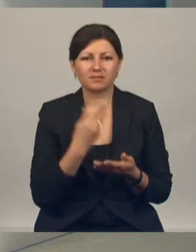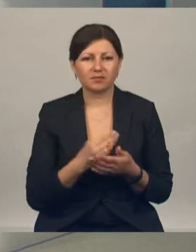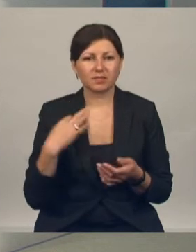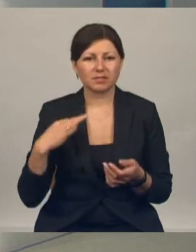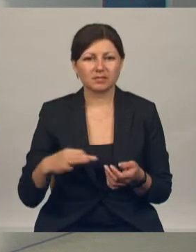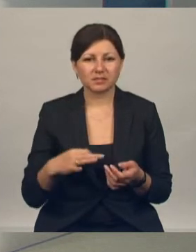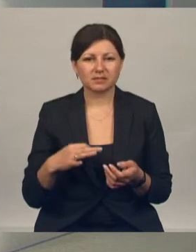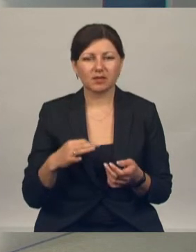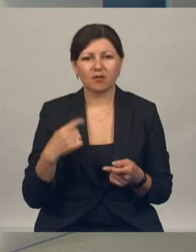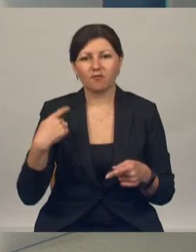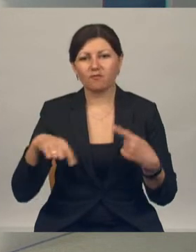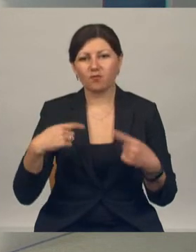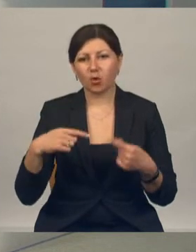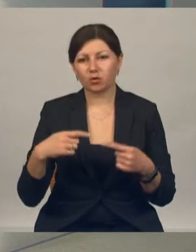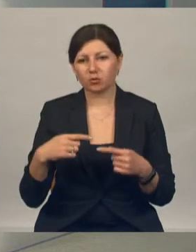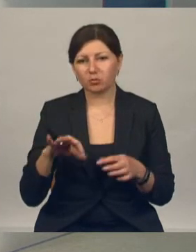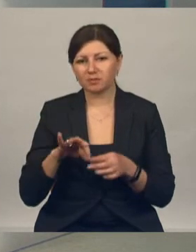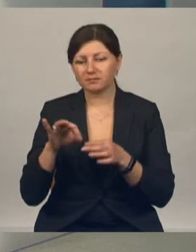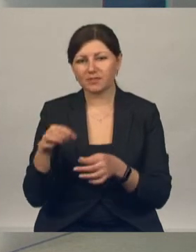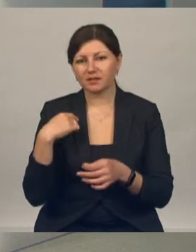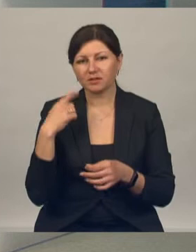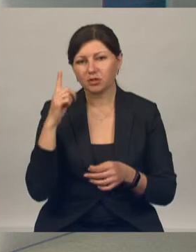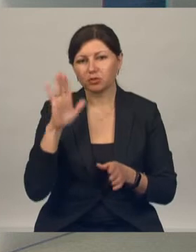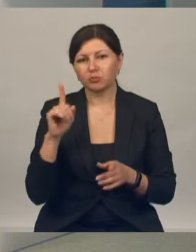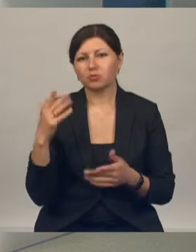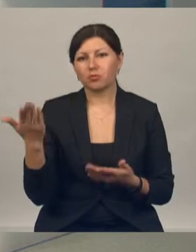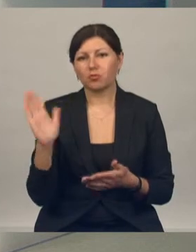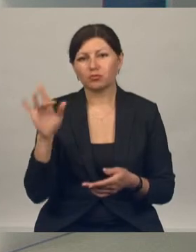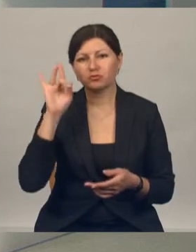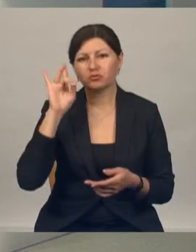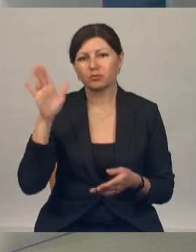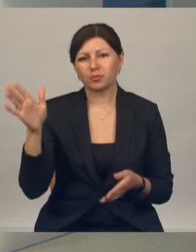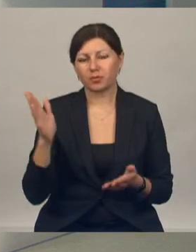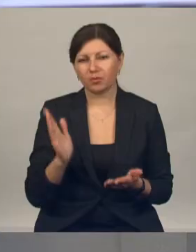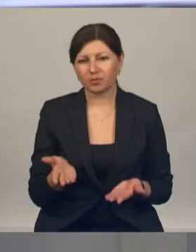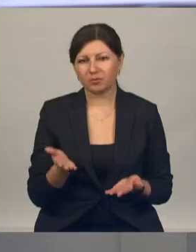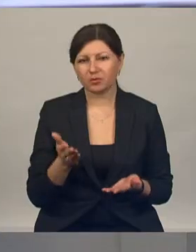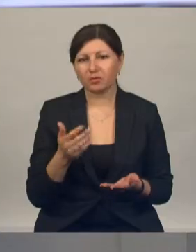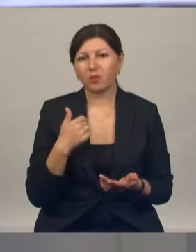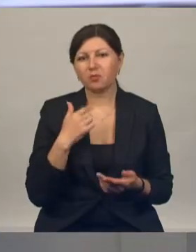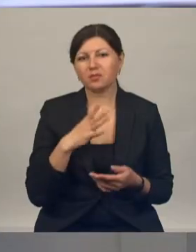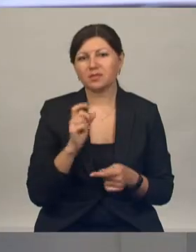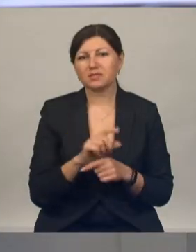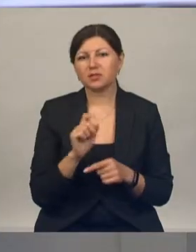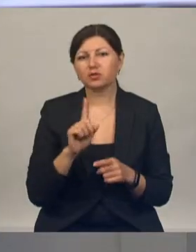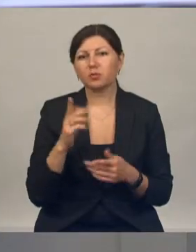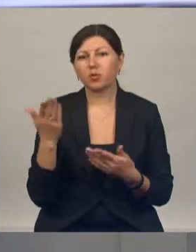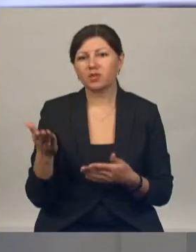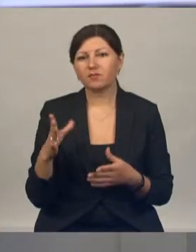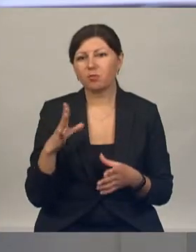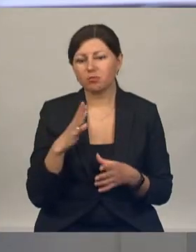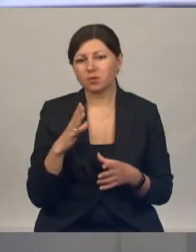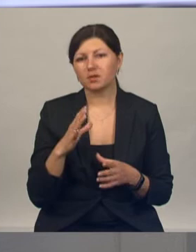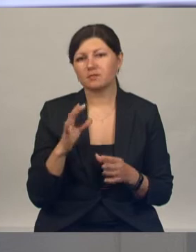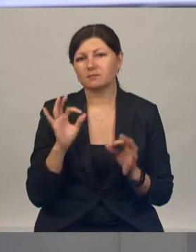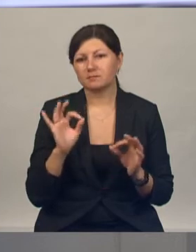например, да, отдавал футбольную секцию, я же не рассчитывал, что из него выйдет чемпион, да, что он там Рональдо станет. У меня была задача, чтобы у него было гармоничное